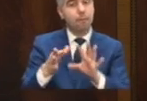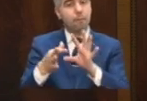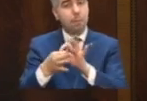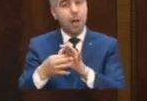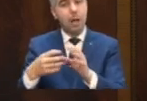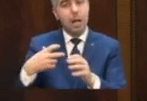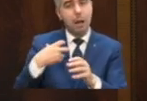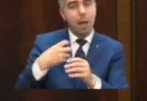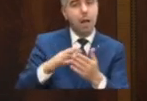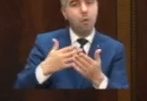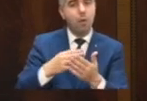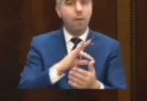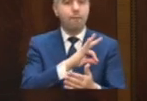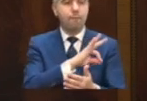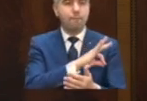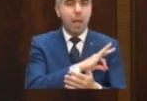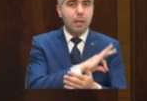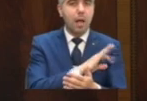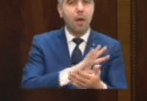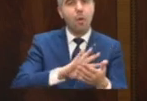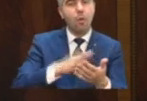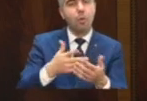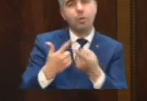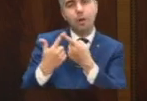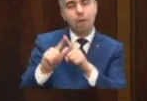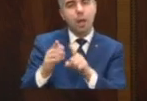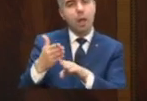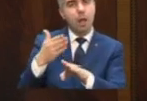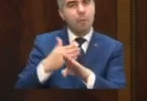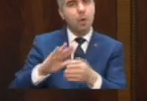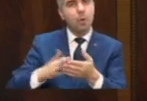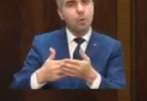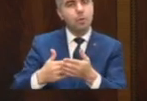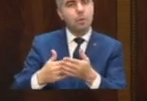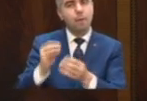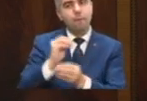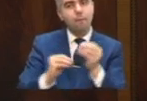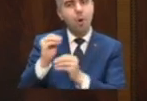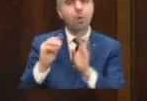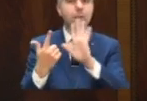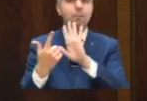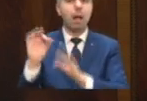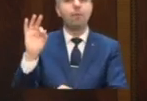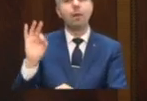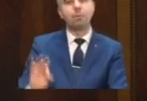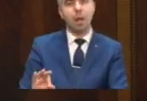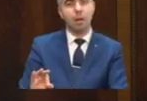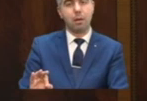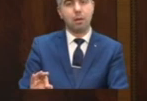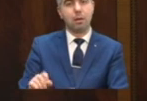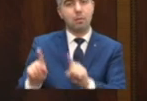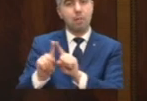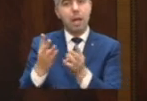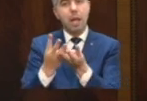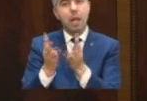الارباح قبل الفوائد والضرائب وخفض القيمه والسيارات قبل الصوائر طالع على 7%. هذيك 7% هي اللي كتشترطها اللجنه